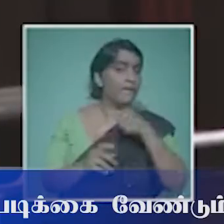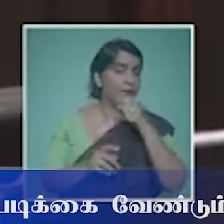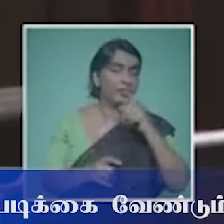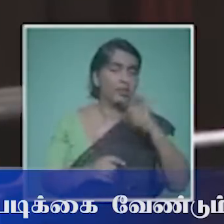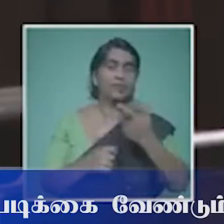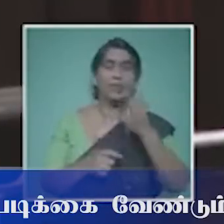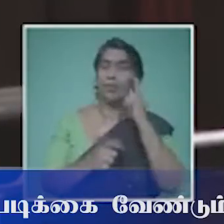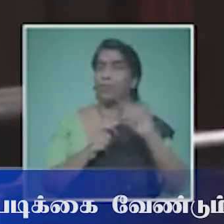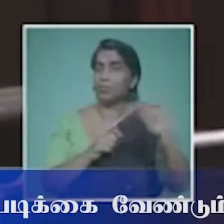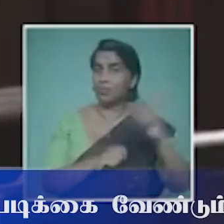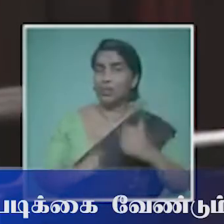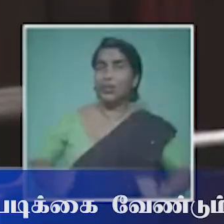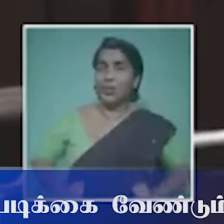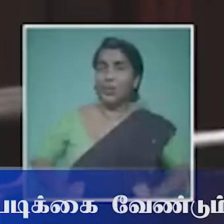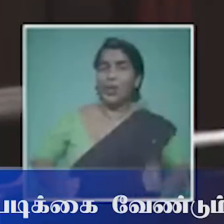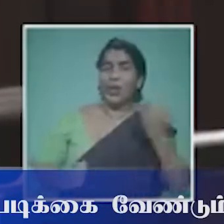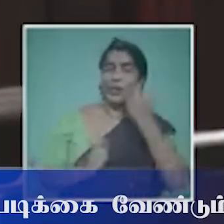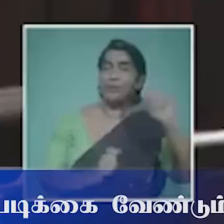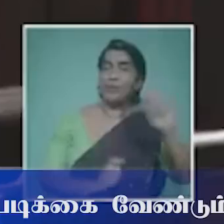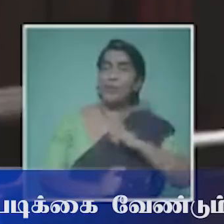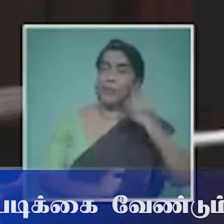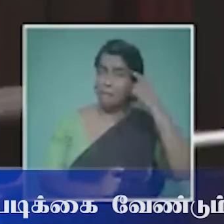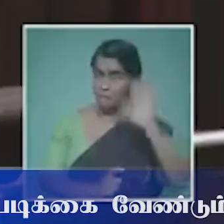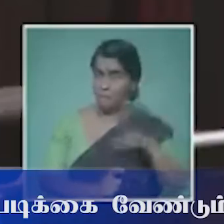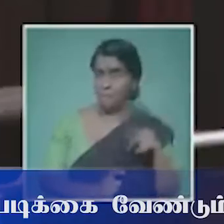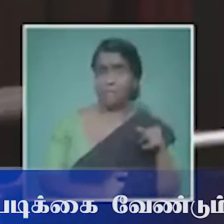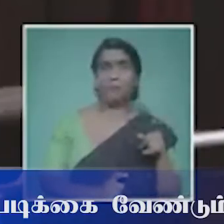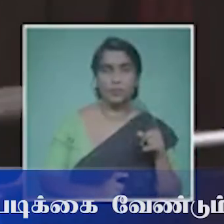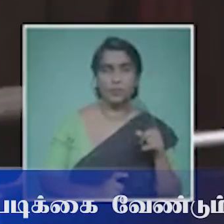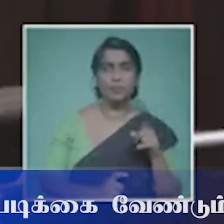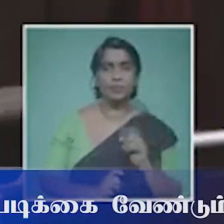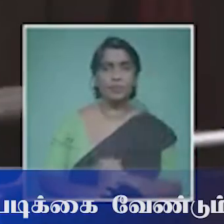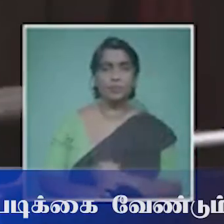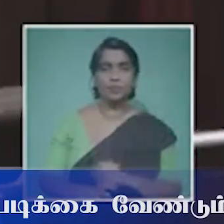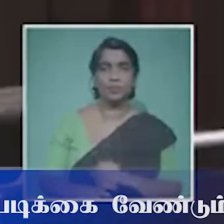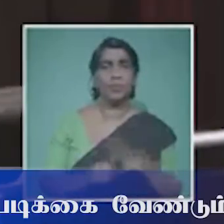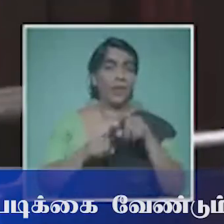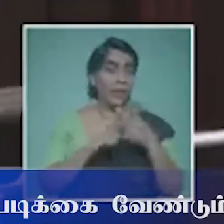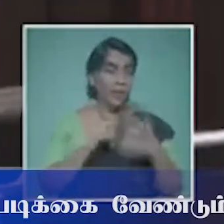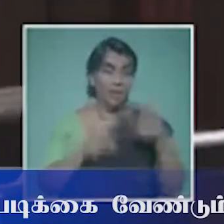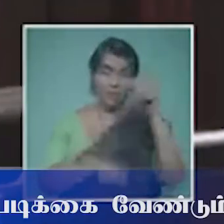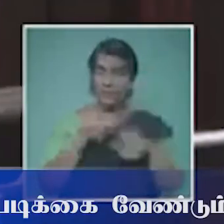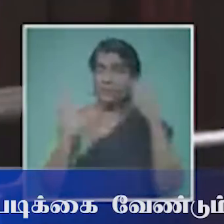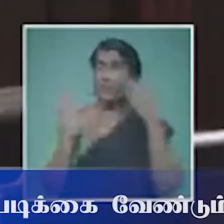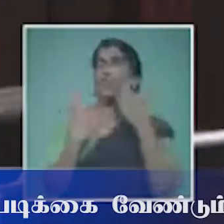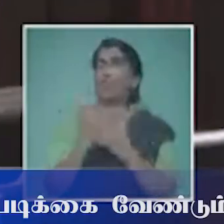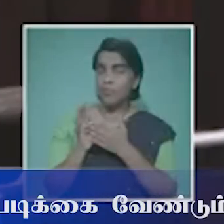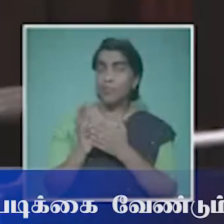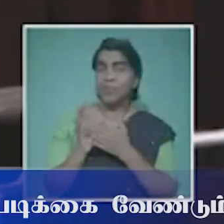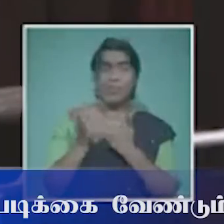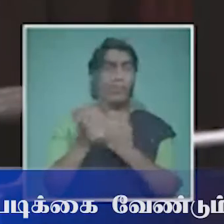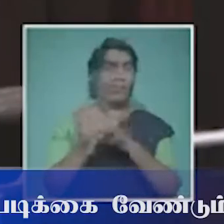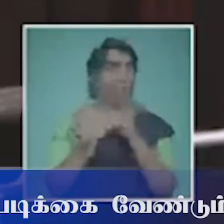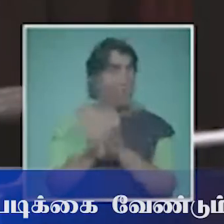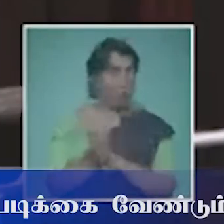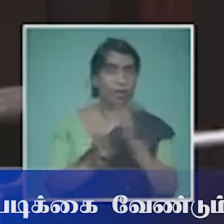உரிமைக்காக போராடுவோம் என்றும் குறிப்பிட்டுள்ளார். தமிழ் அரசியல் கட்சிகளுக்கு மத்தியில் பல கருத்து வேறுபாடுகள் காணப்பட்டாலும் சமஸ்டி அடிப்படையிலான தீர்வு என்று